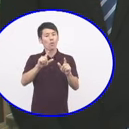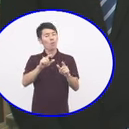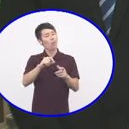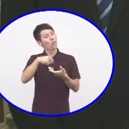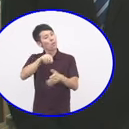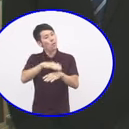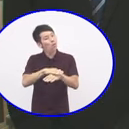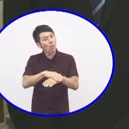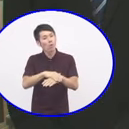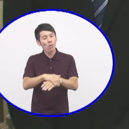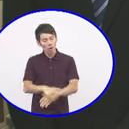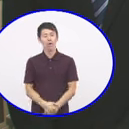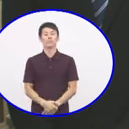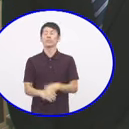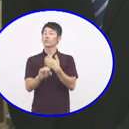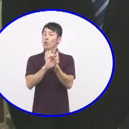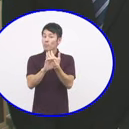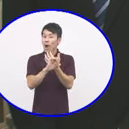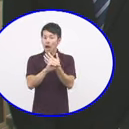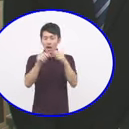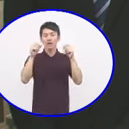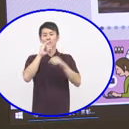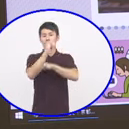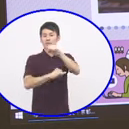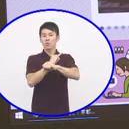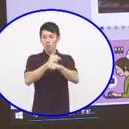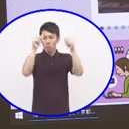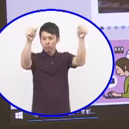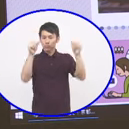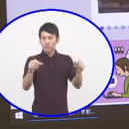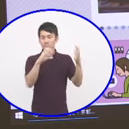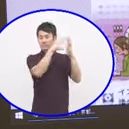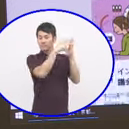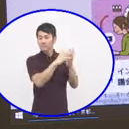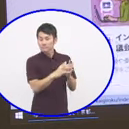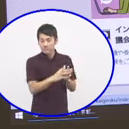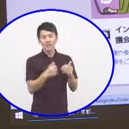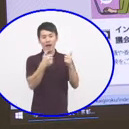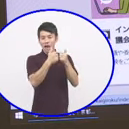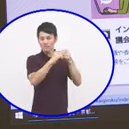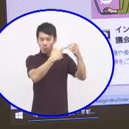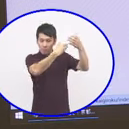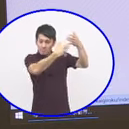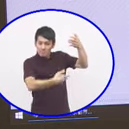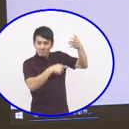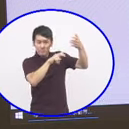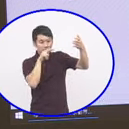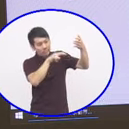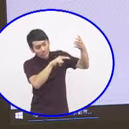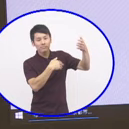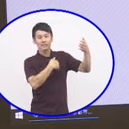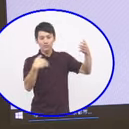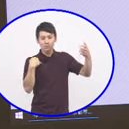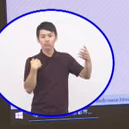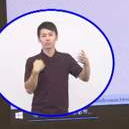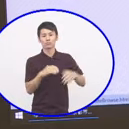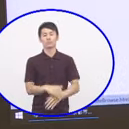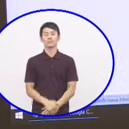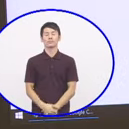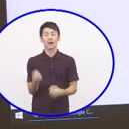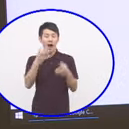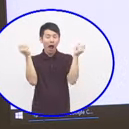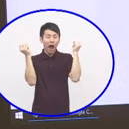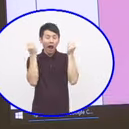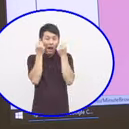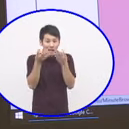か。 例えばインターネットで京都司会のホームページを見ていただくと、会議の記録をはじめ京都市